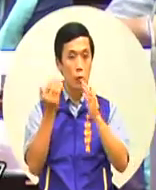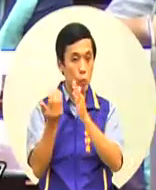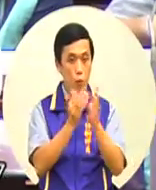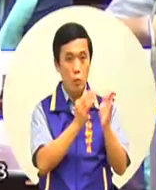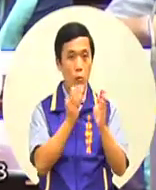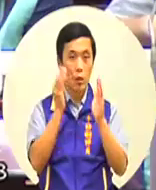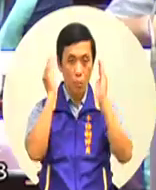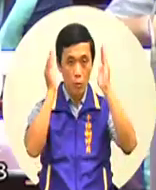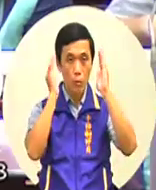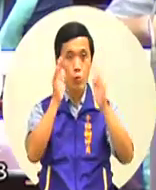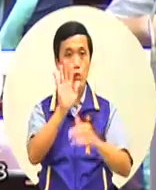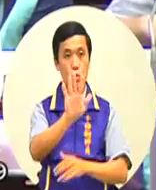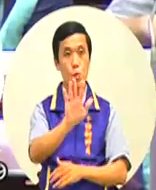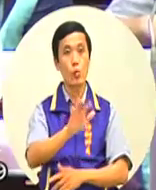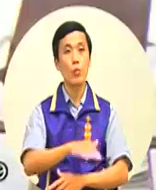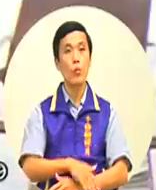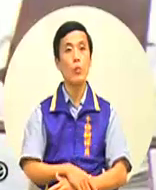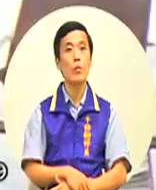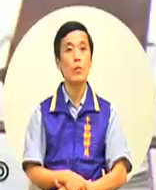作。